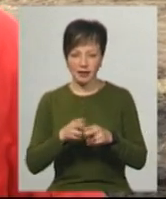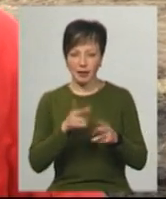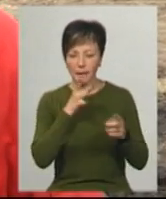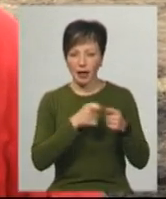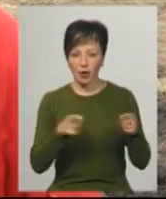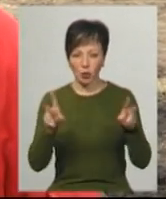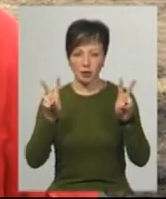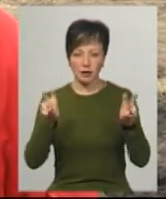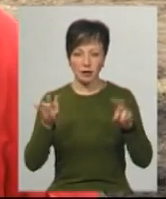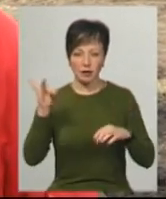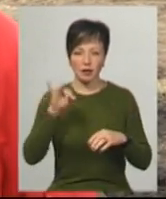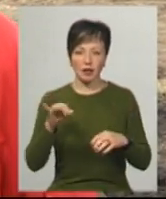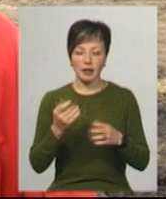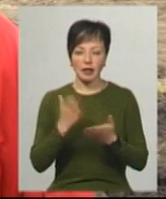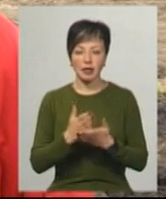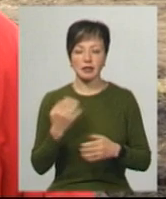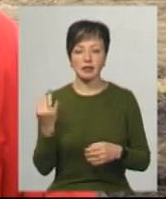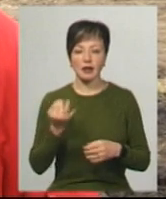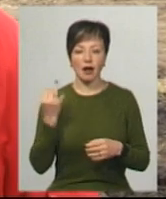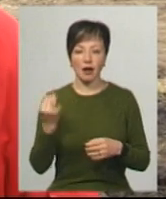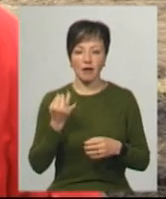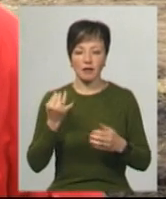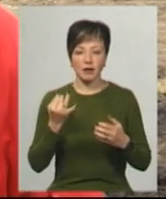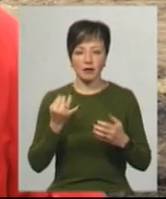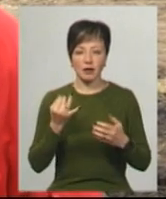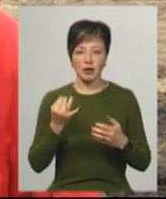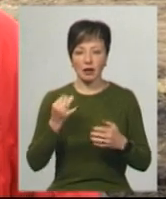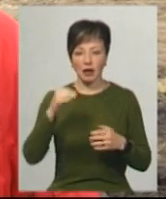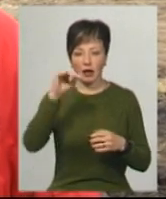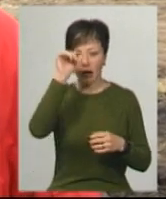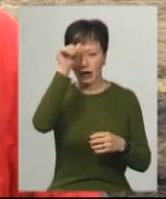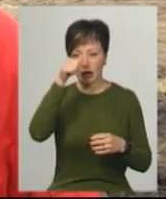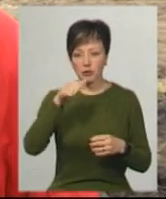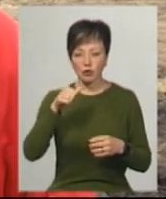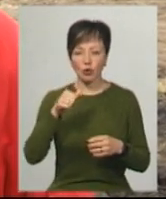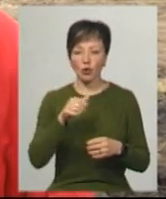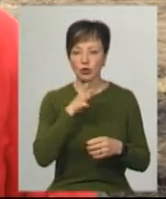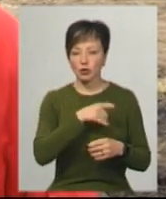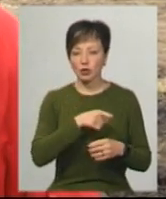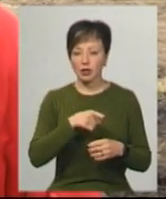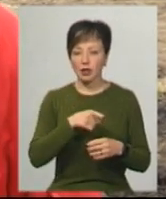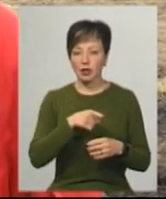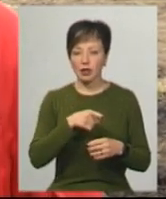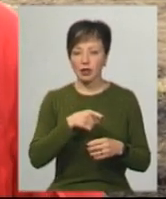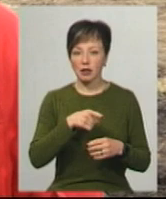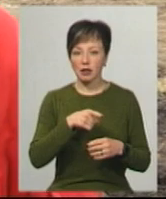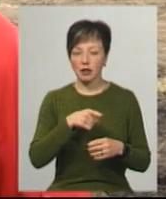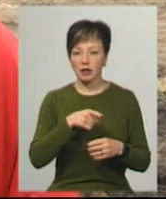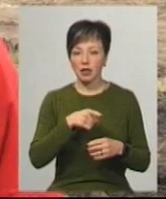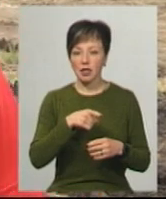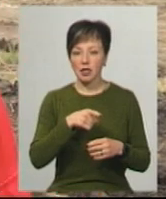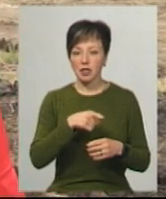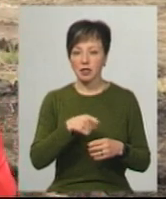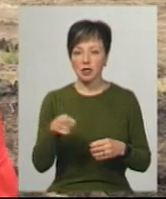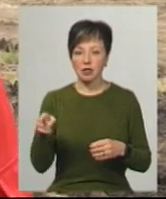дуже цікавий, такий виразний, це римського часу, це перше, четверте століття нашої ери, і